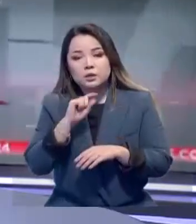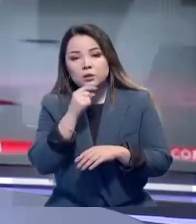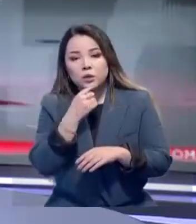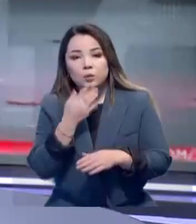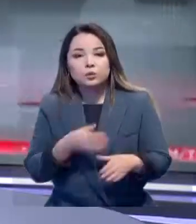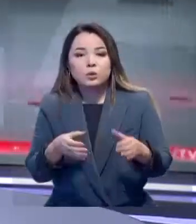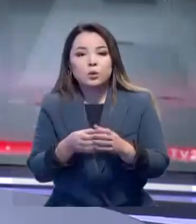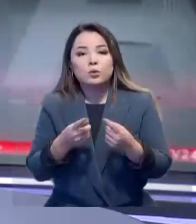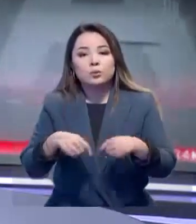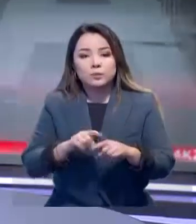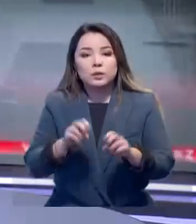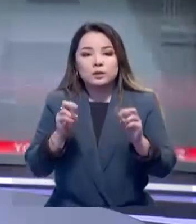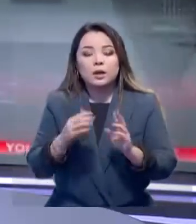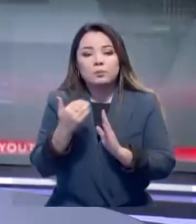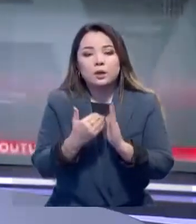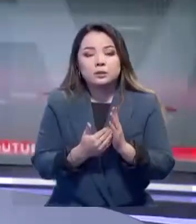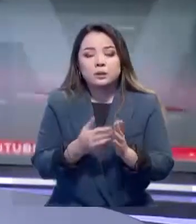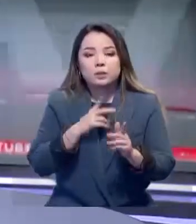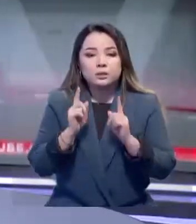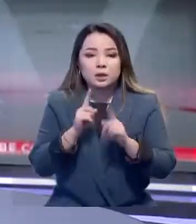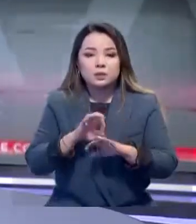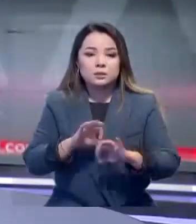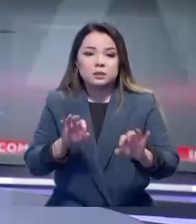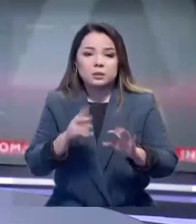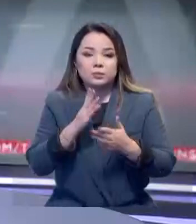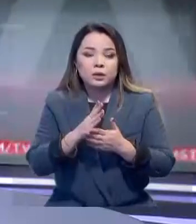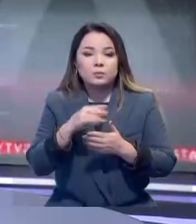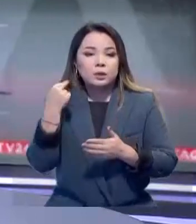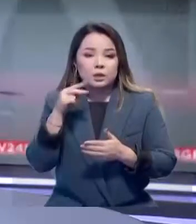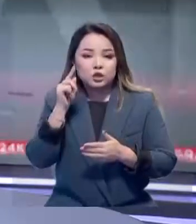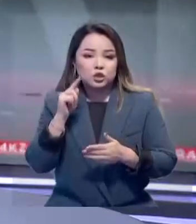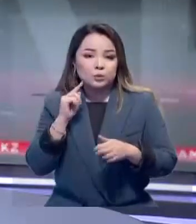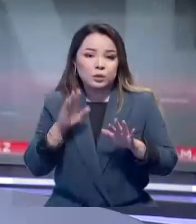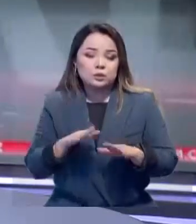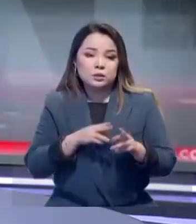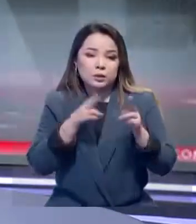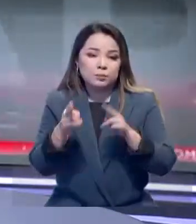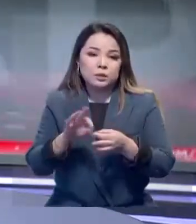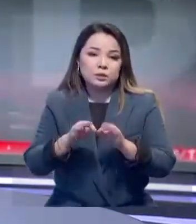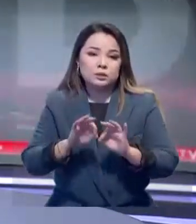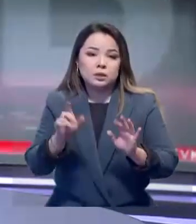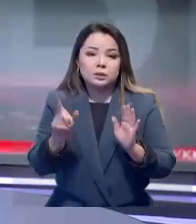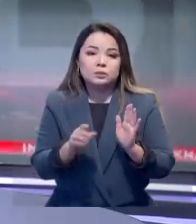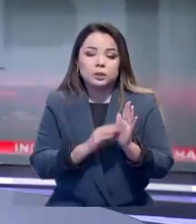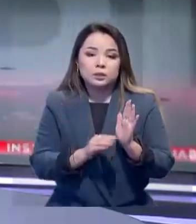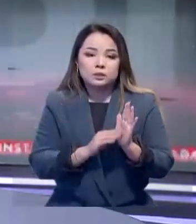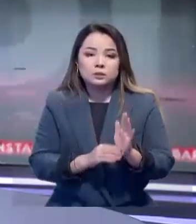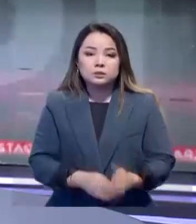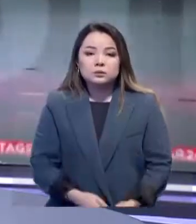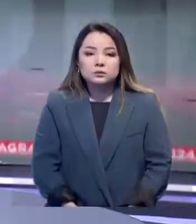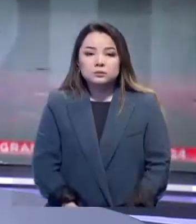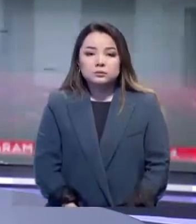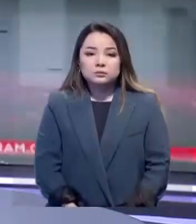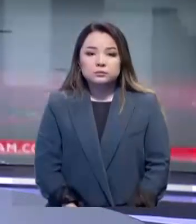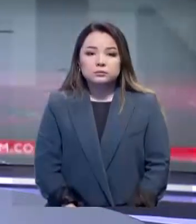Біріккен ұлттар ұйымының арнайы бағдарламасының саммитінде айтты. Президенттің Әзербайжанға сапары жайлы тілшіміз Дамир Берікұлы